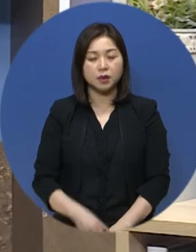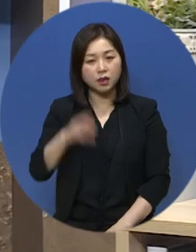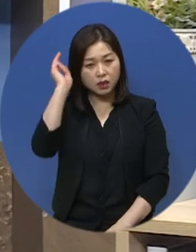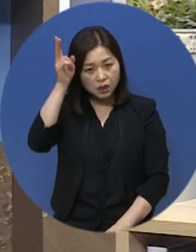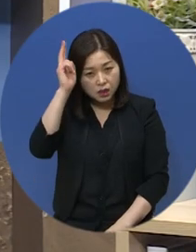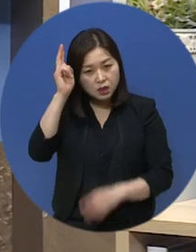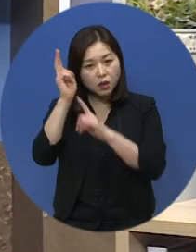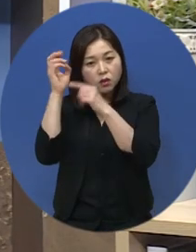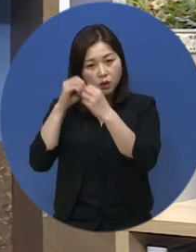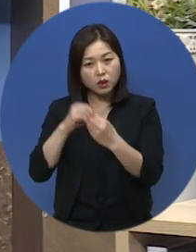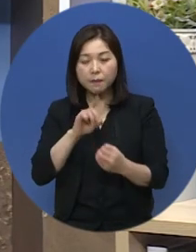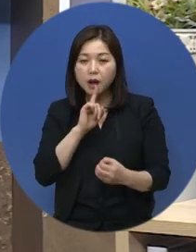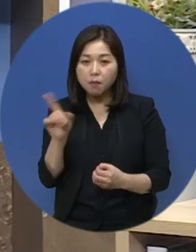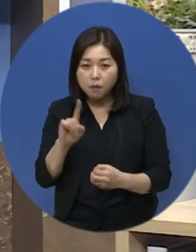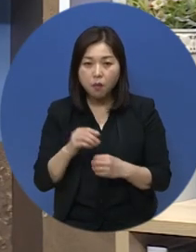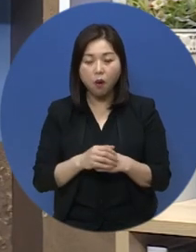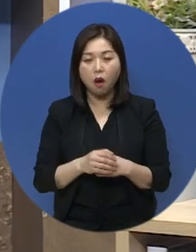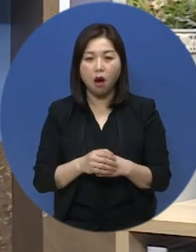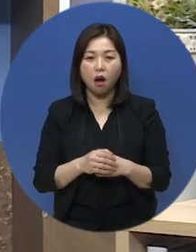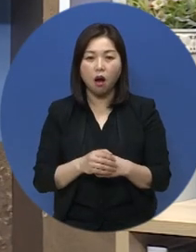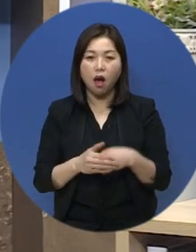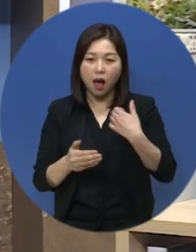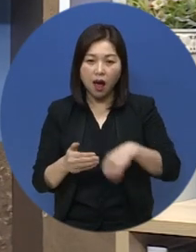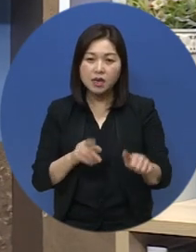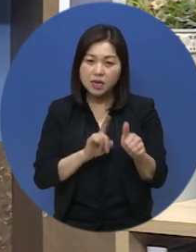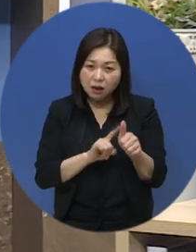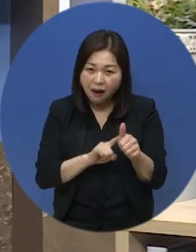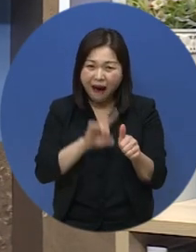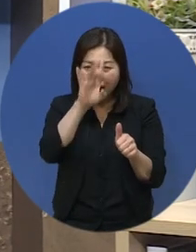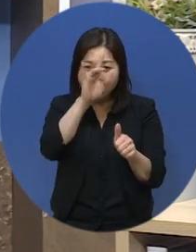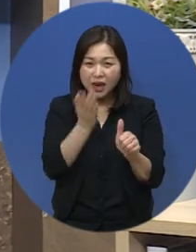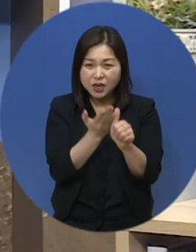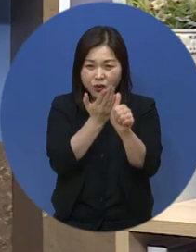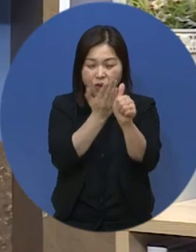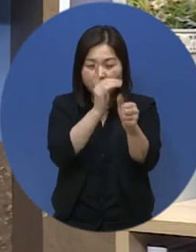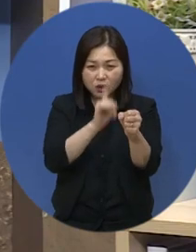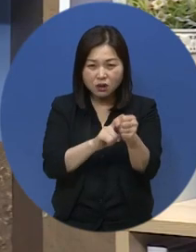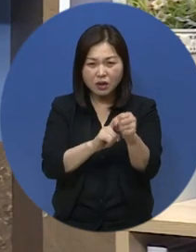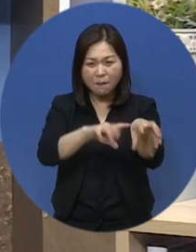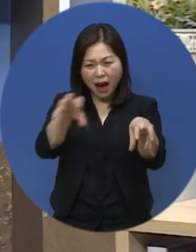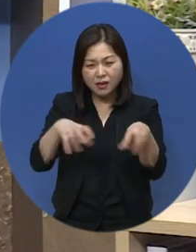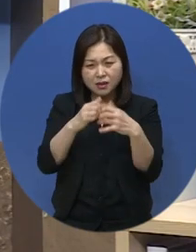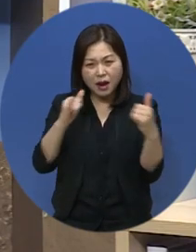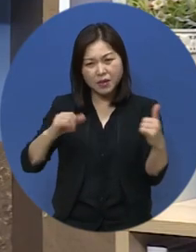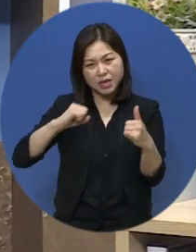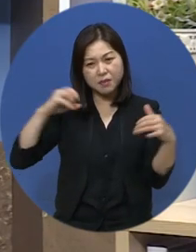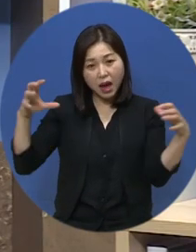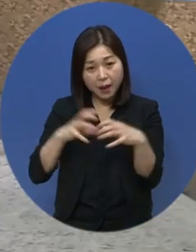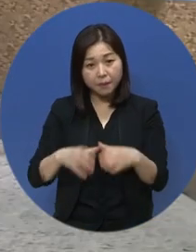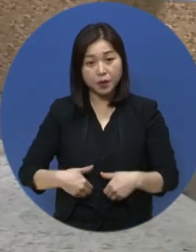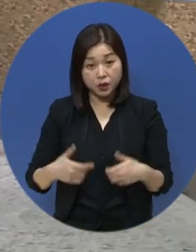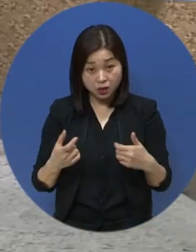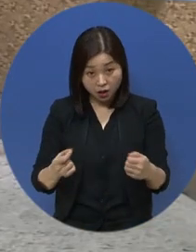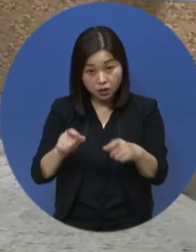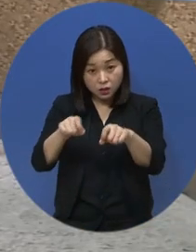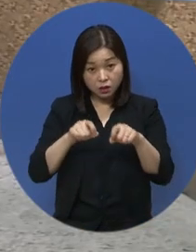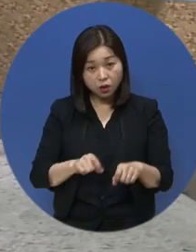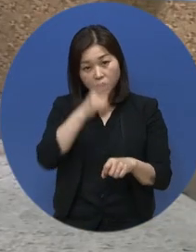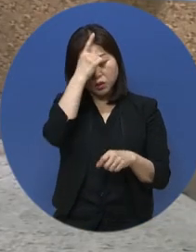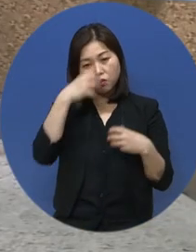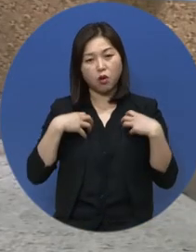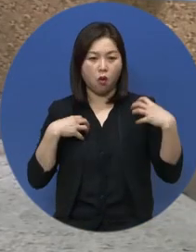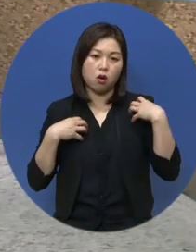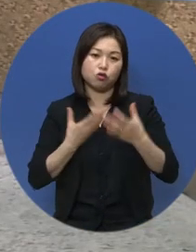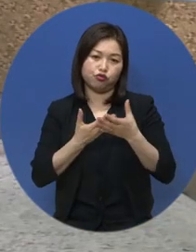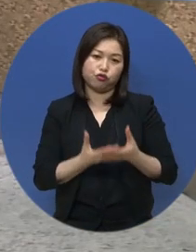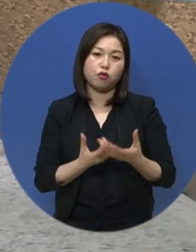한 아이를 키우기 위해서는 네네. 온 마을이 필요하다는 말이 있는 것처럼 지금은 그 정부의 역할이 좀 중요한 그런 시점인